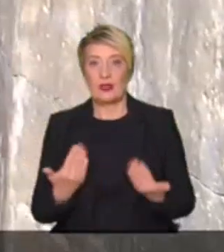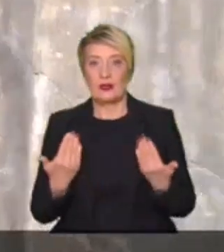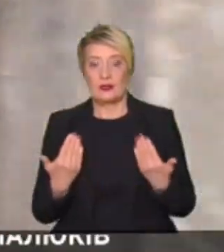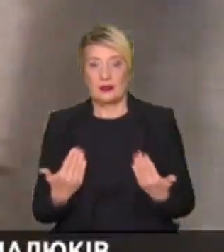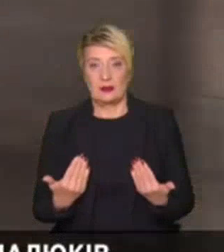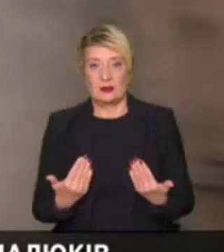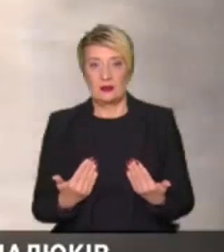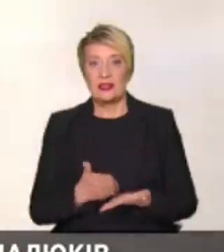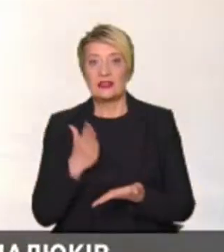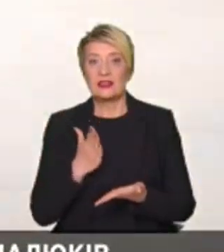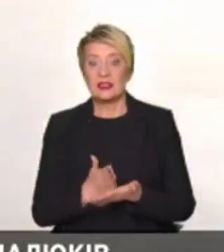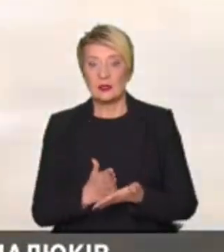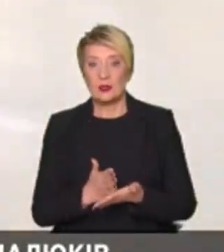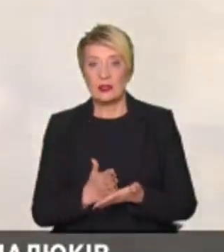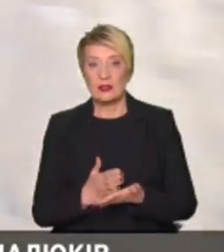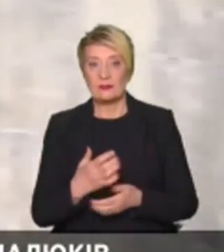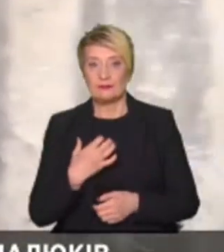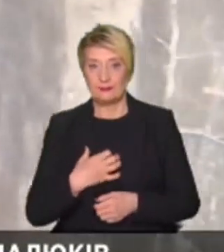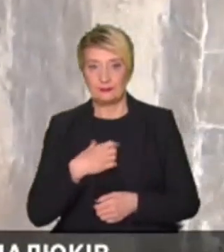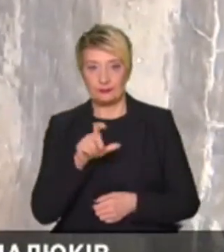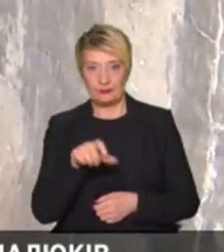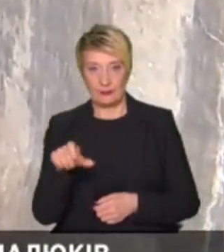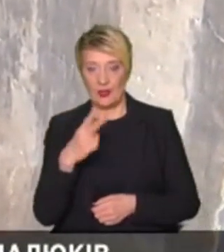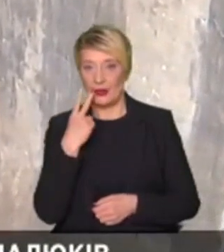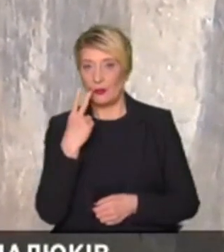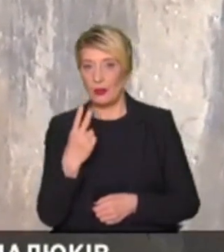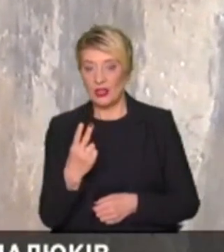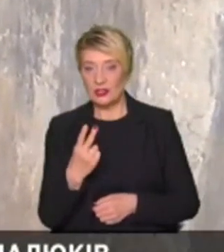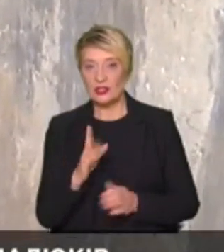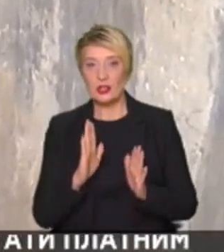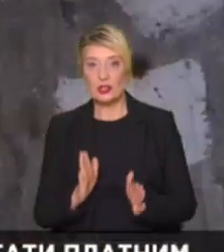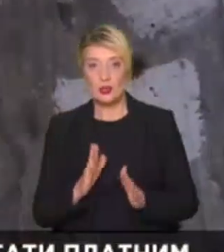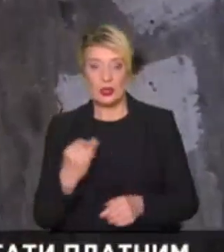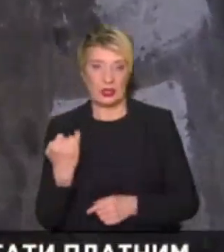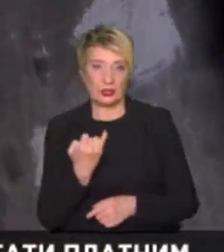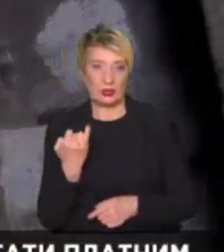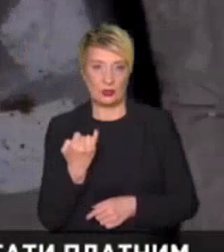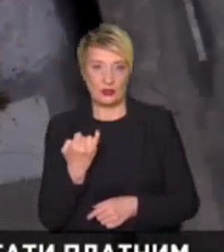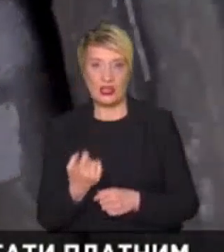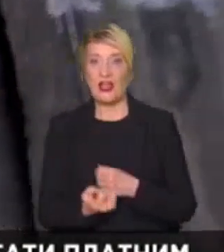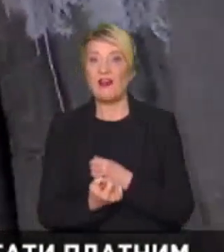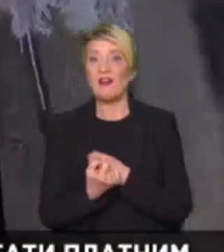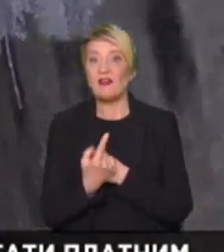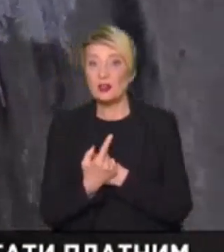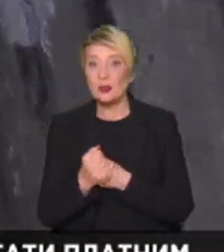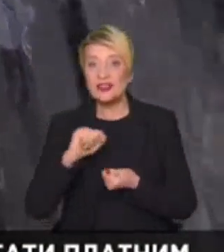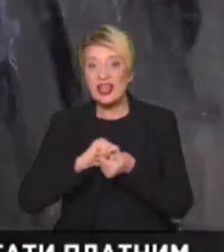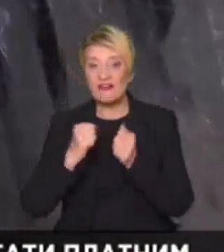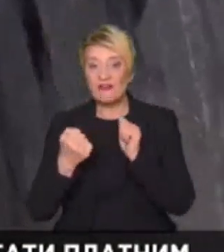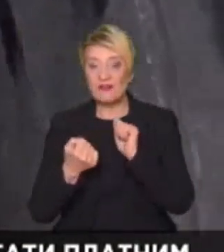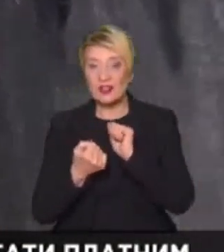«Габіон». Знаходяться і креативні люди, які побачили в дотах не лише історію. Виявляється, бетонні